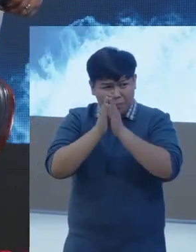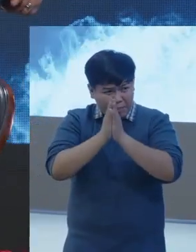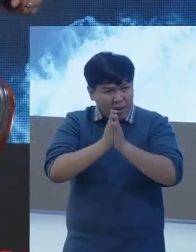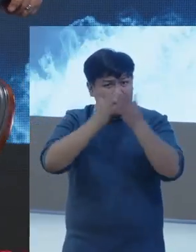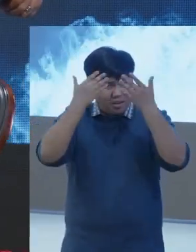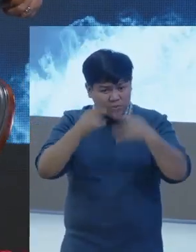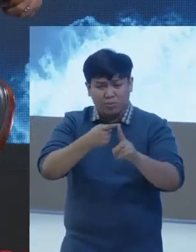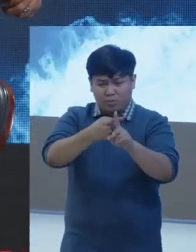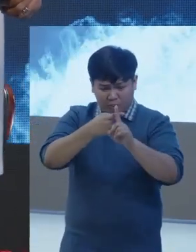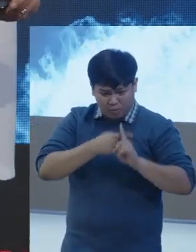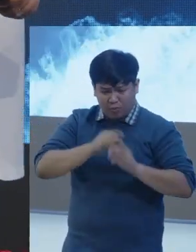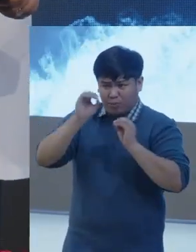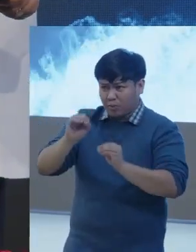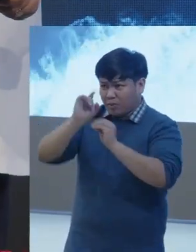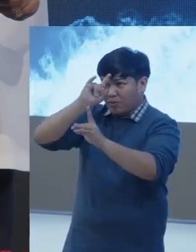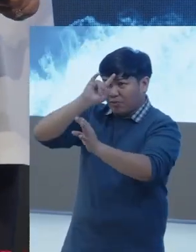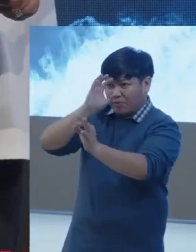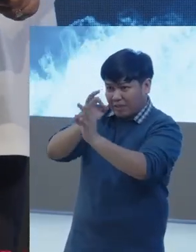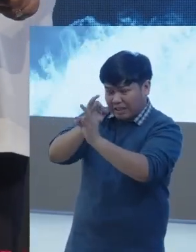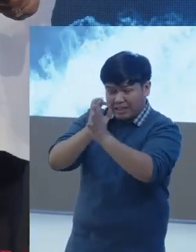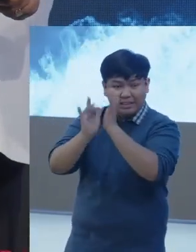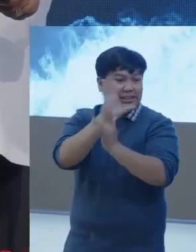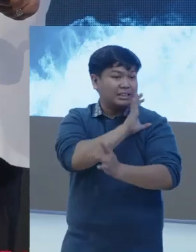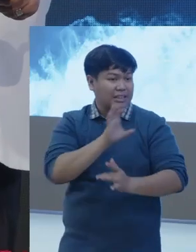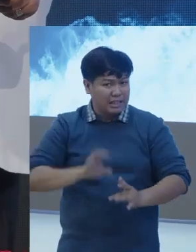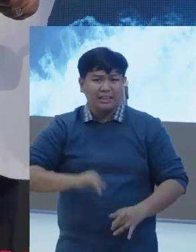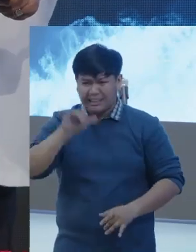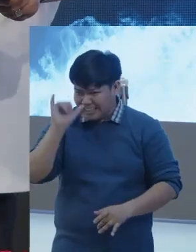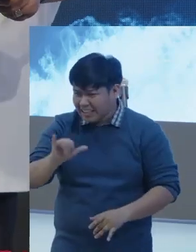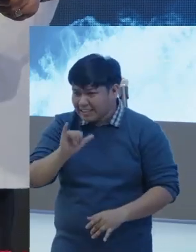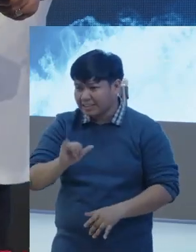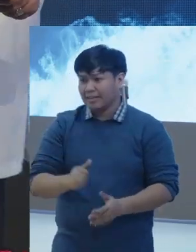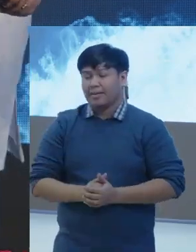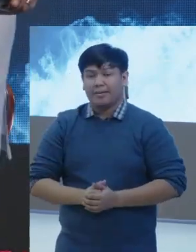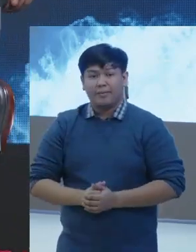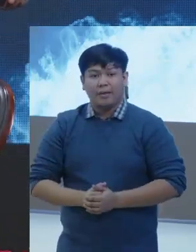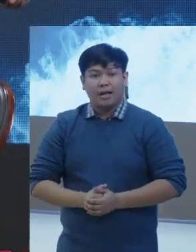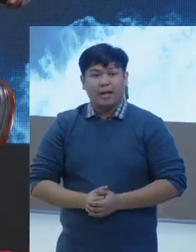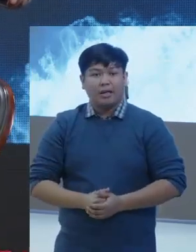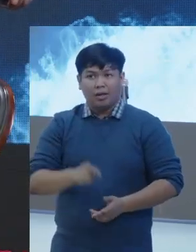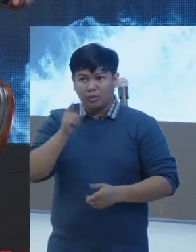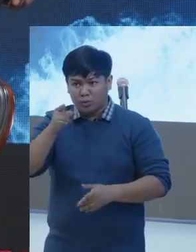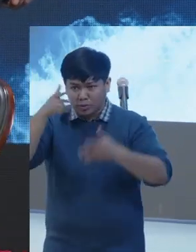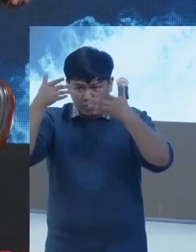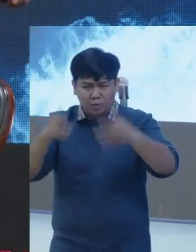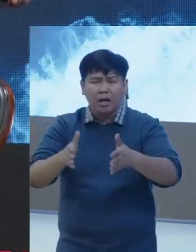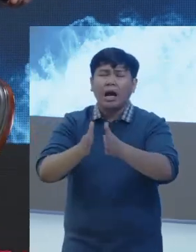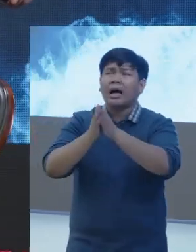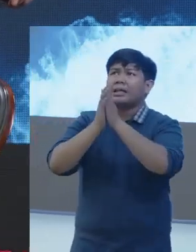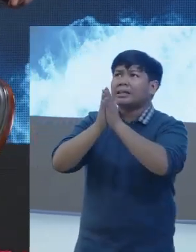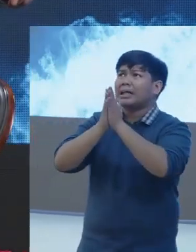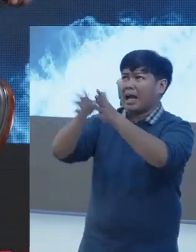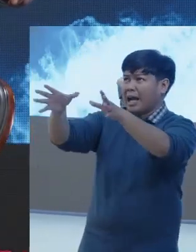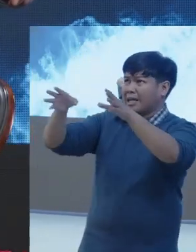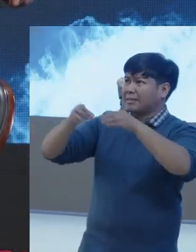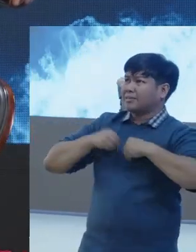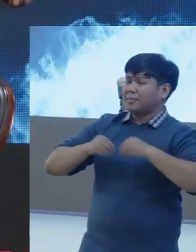na, manampalataya kay Jesus bilang aking Panginoon at tagapagligtas. Kayo ay nag-pray na nung sinner's